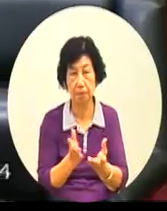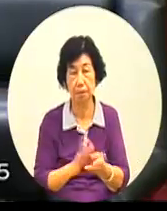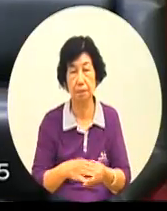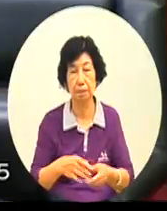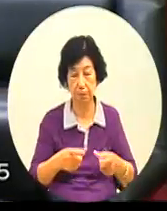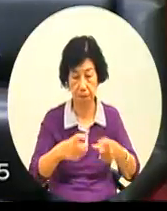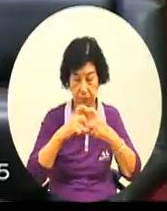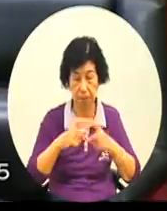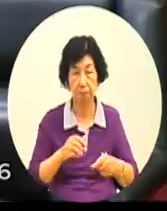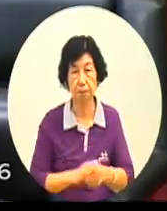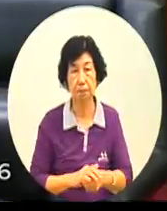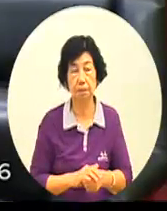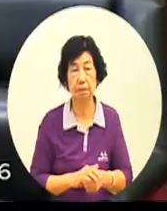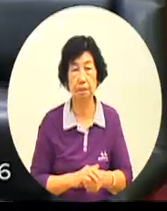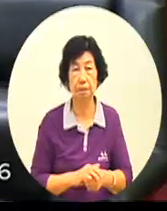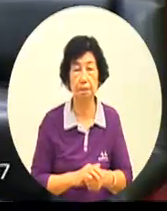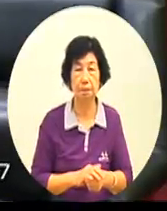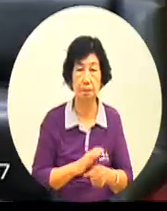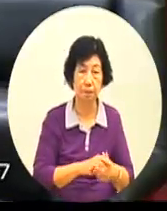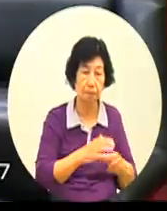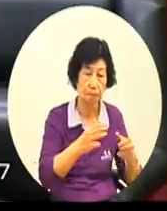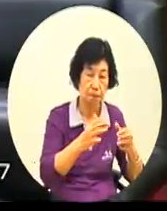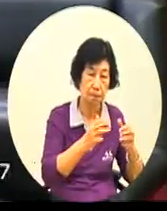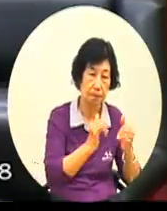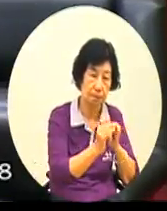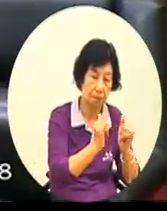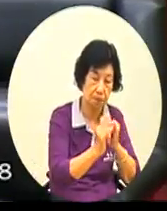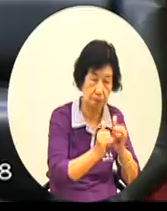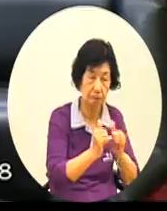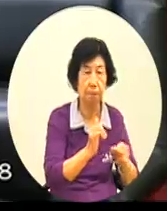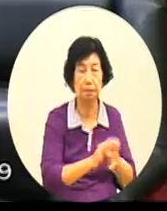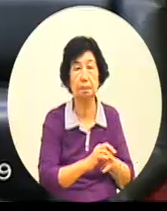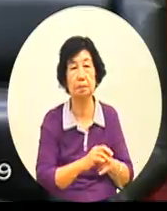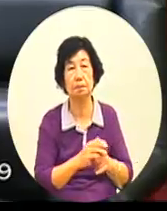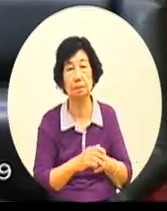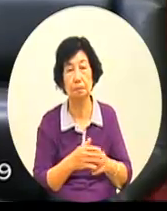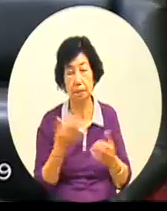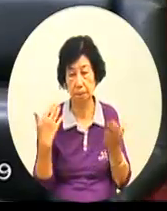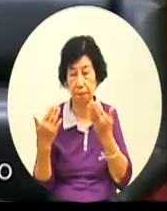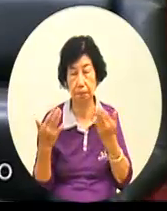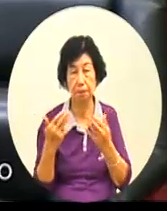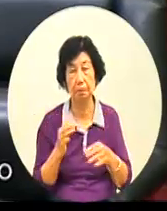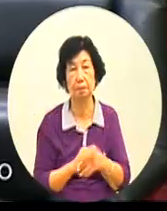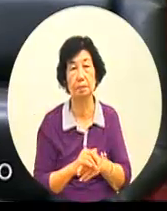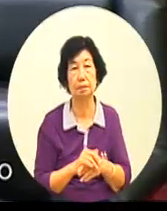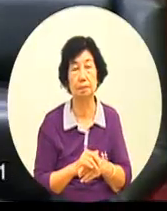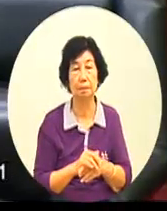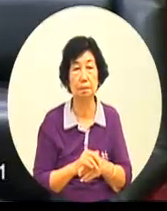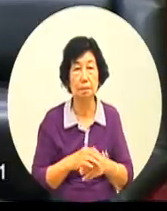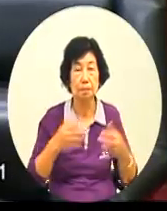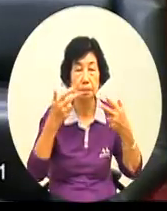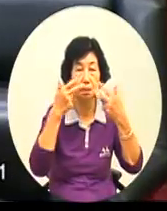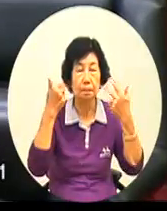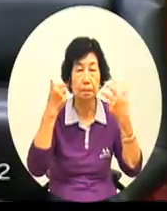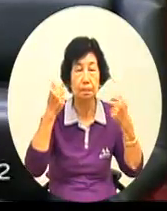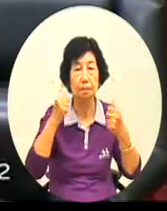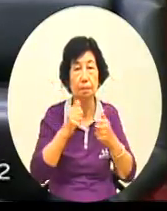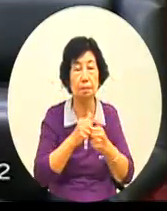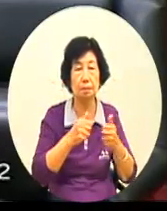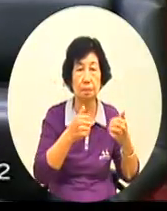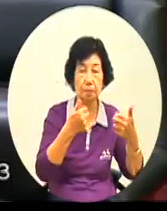道我们的原民会在替我们的乡亲的做了些什么。我们的大家长在你的领军之下，我